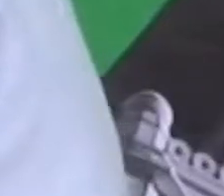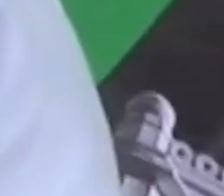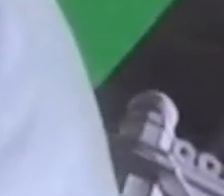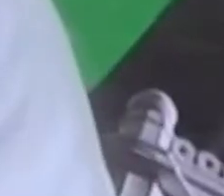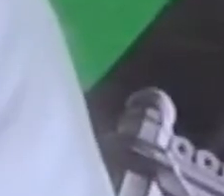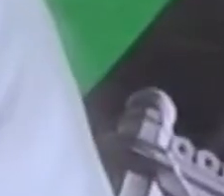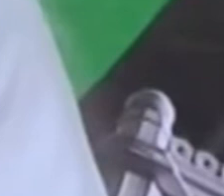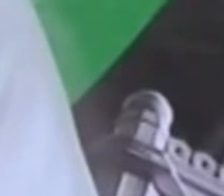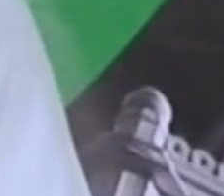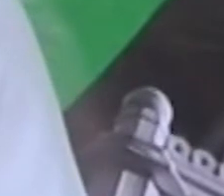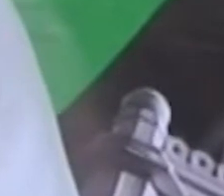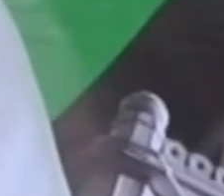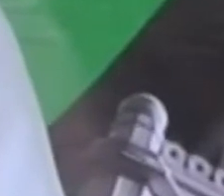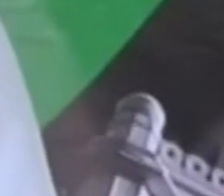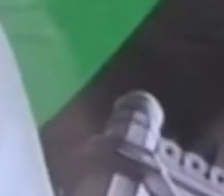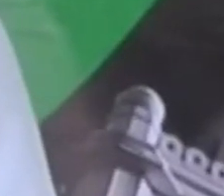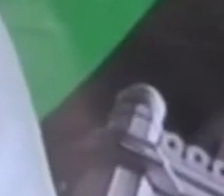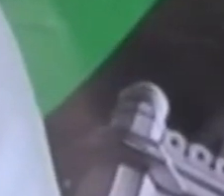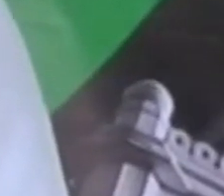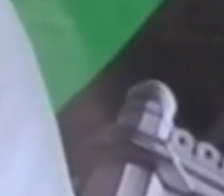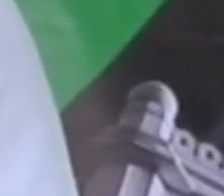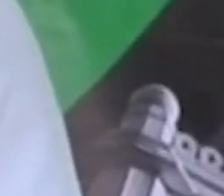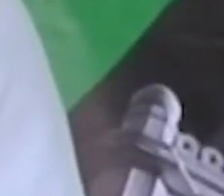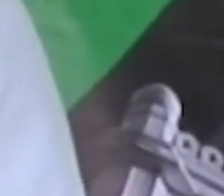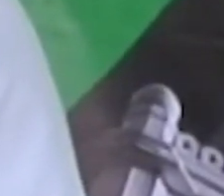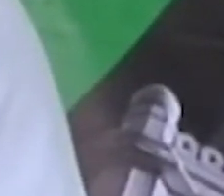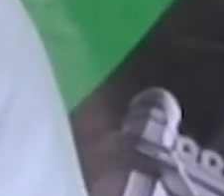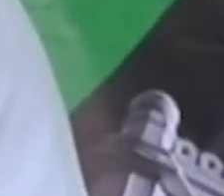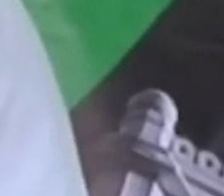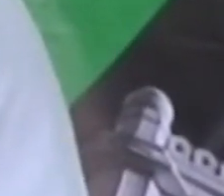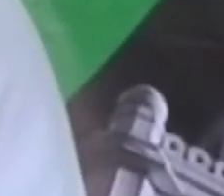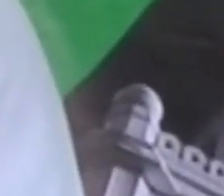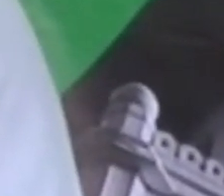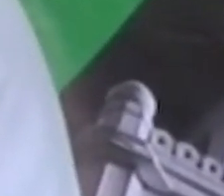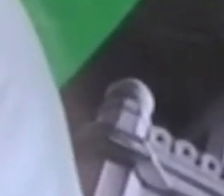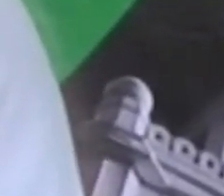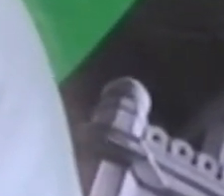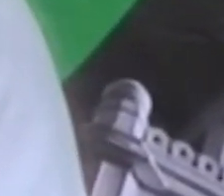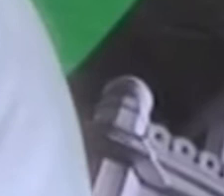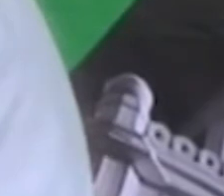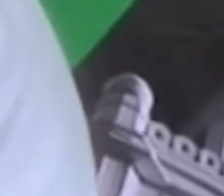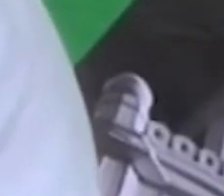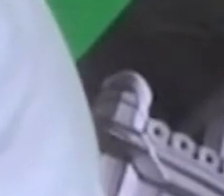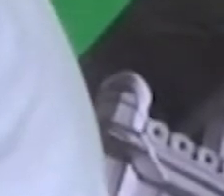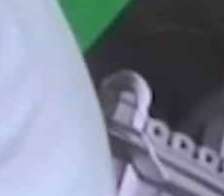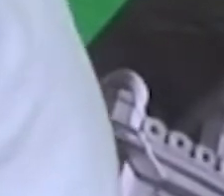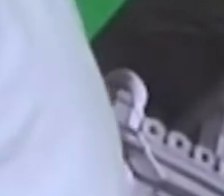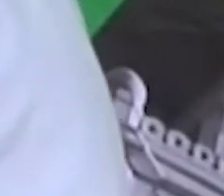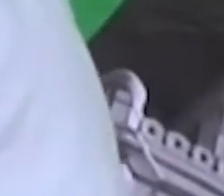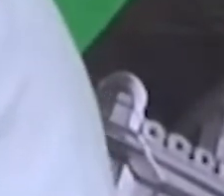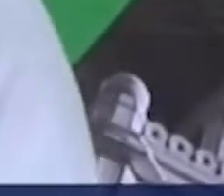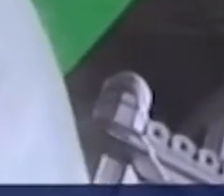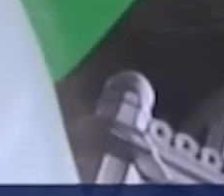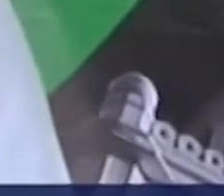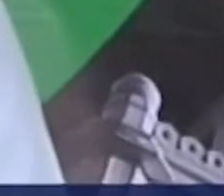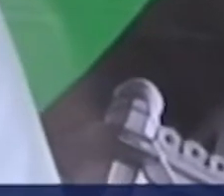apakah jumlah puskesmas yang ada di Depok dan Jawa Barat ini cukup? Jangan-jangan tidak cukup. Kalau tidak cukup